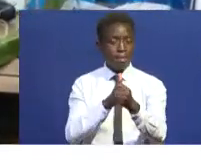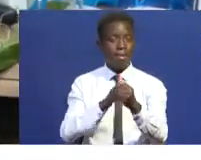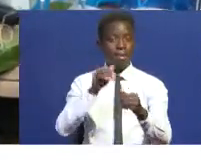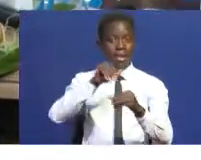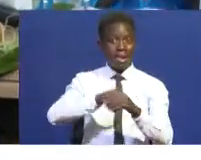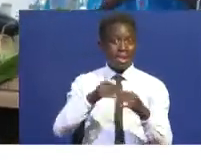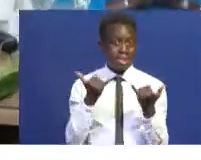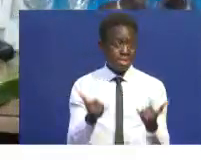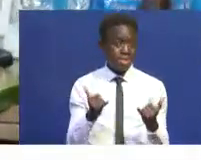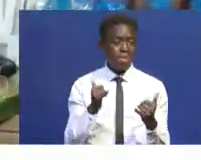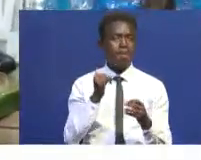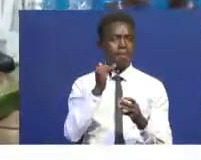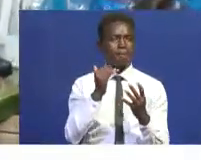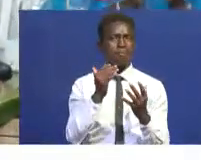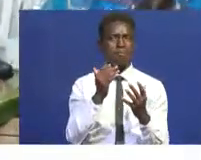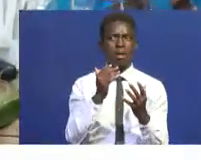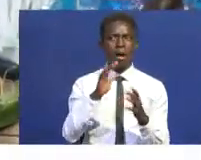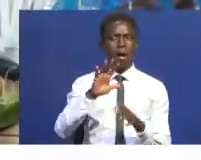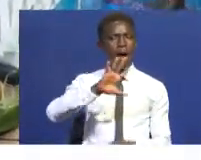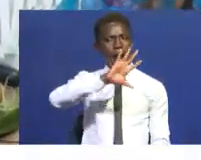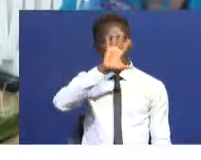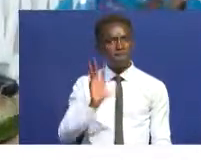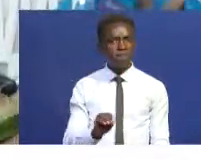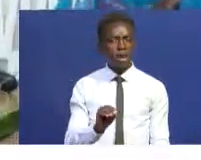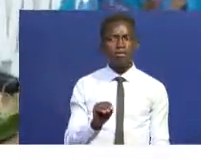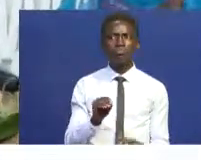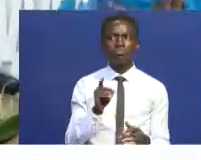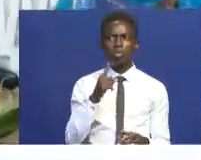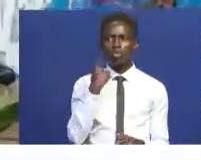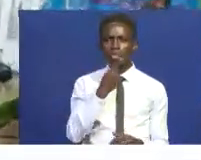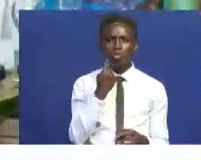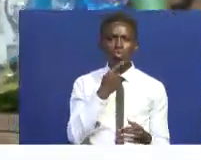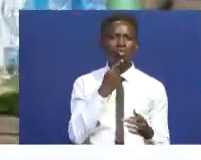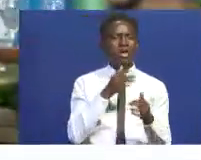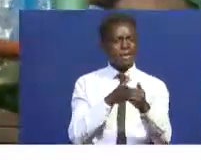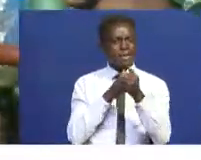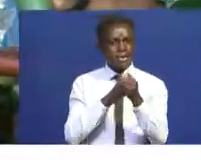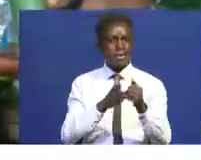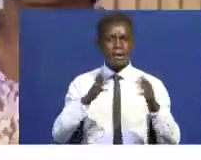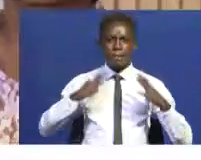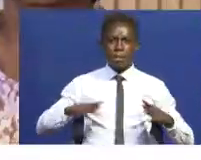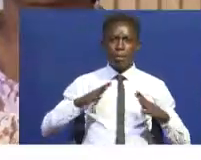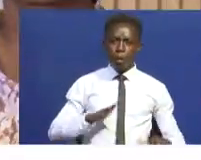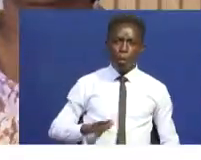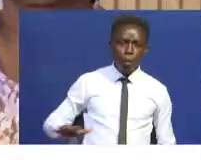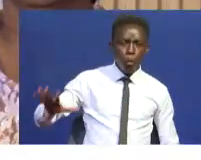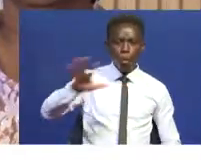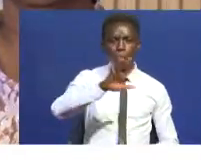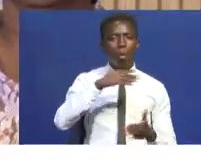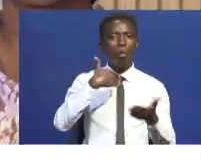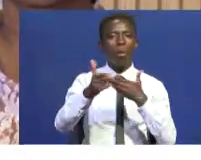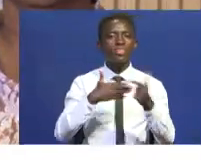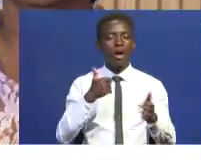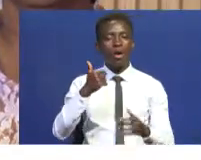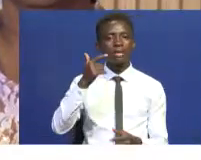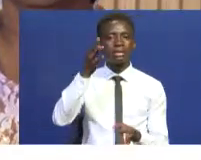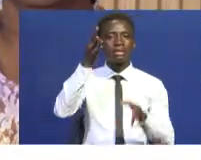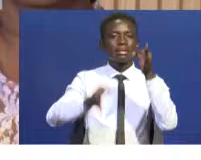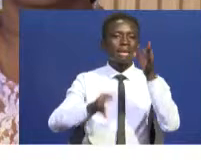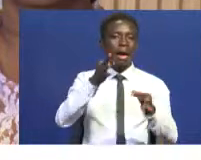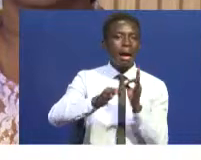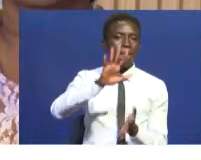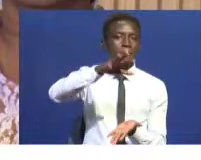wanaozingatia uwajibikaji na ustahilifu kwa raia wote bila kujali tabaka yao katika jamii. In recognition of